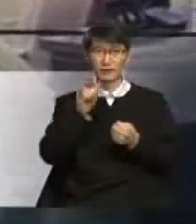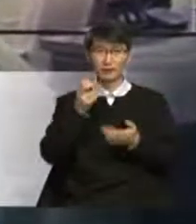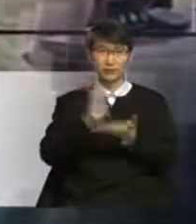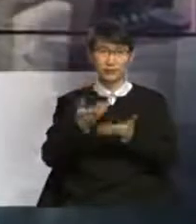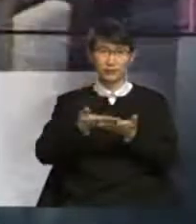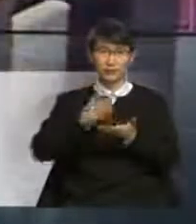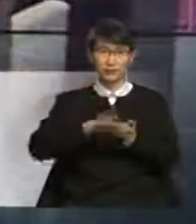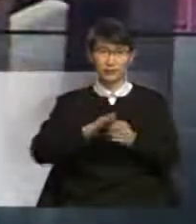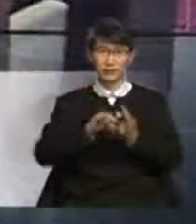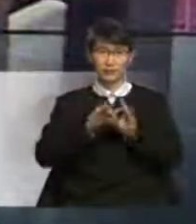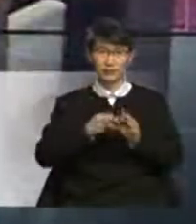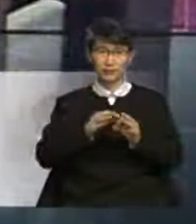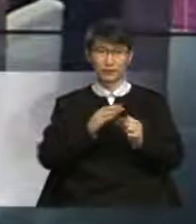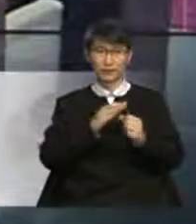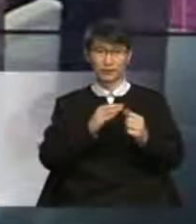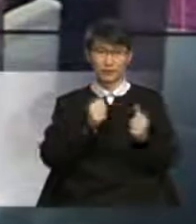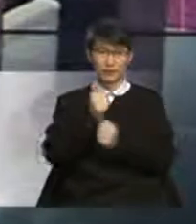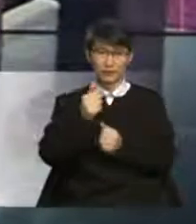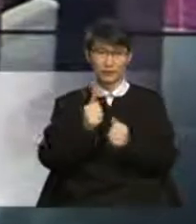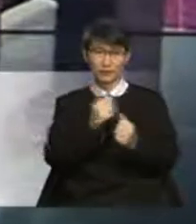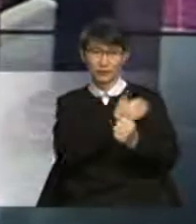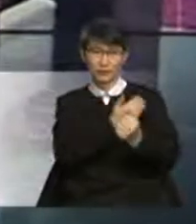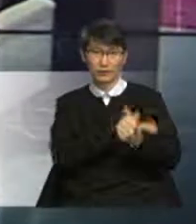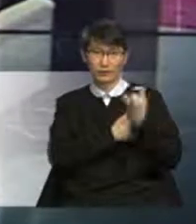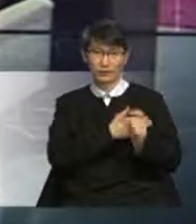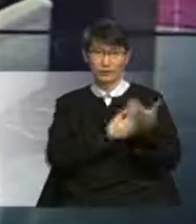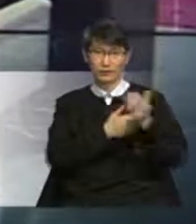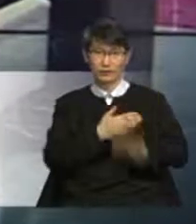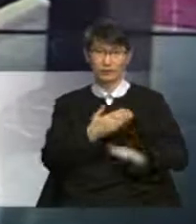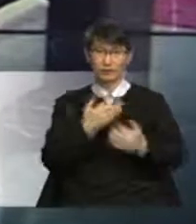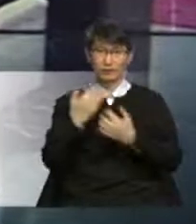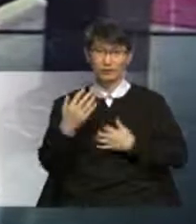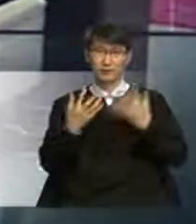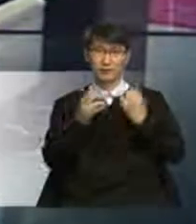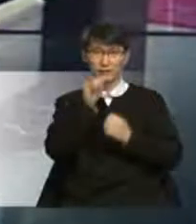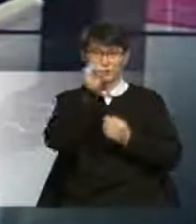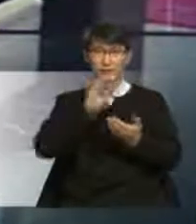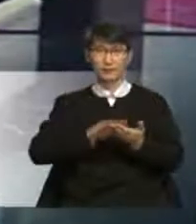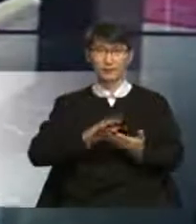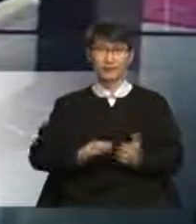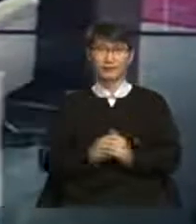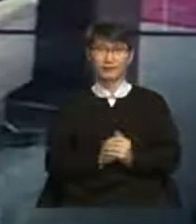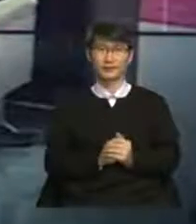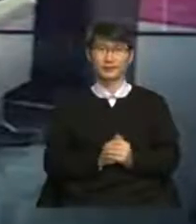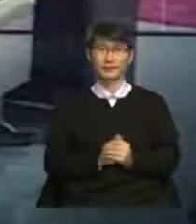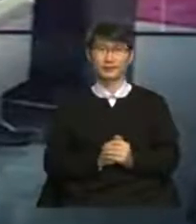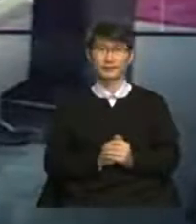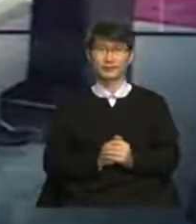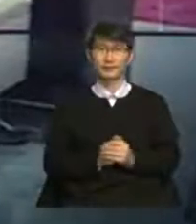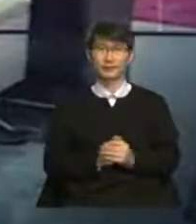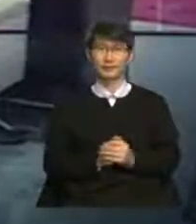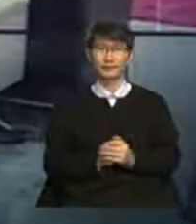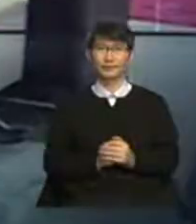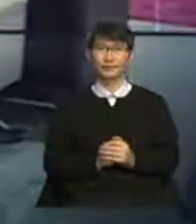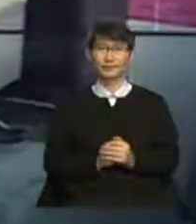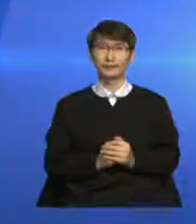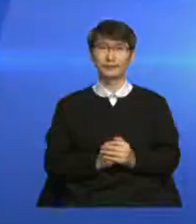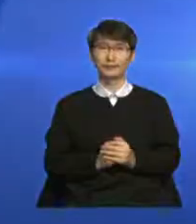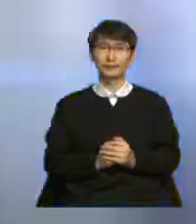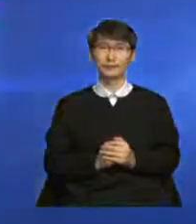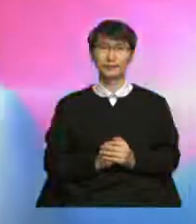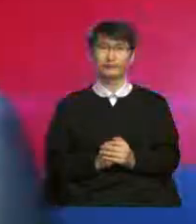개정으로 의외의 권한도 강화 될 텐데 벌써부터 가 걱정입니다 주요 논란 엄 종교 기자가 정리했습니다